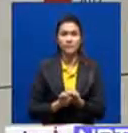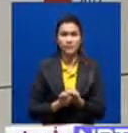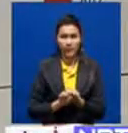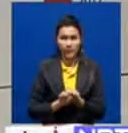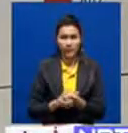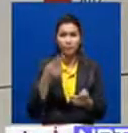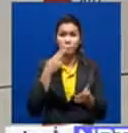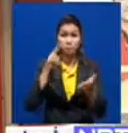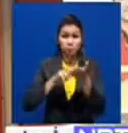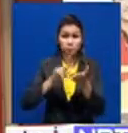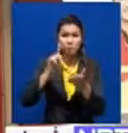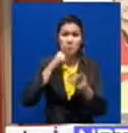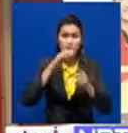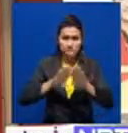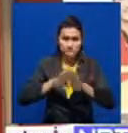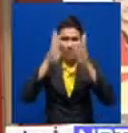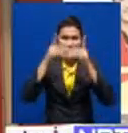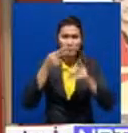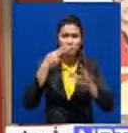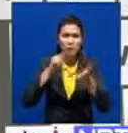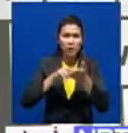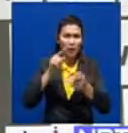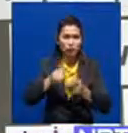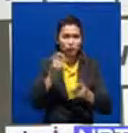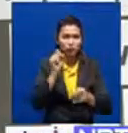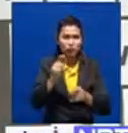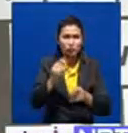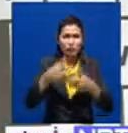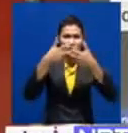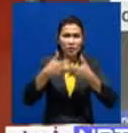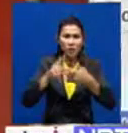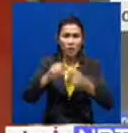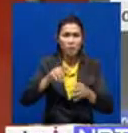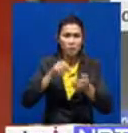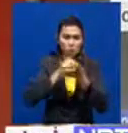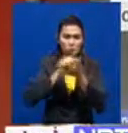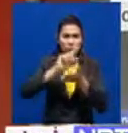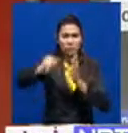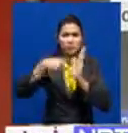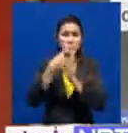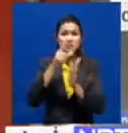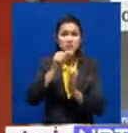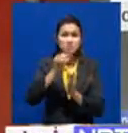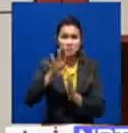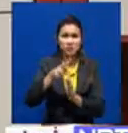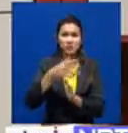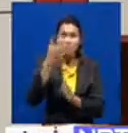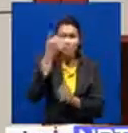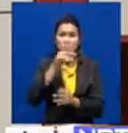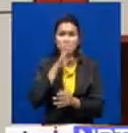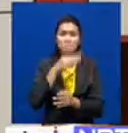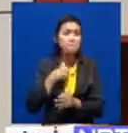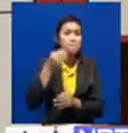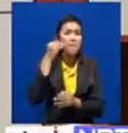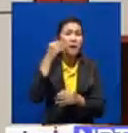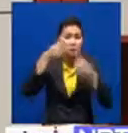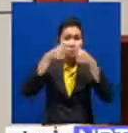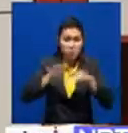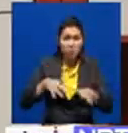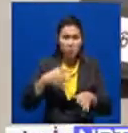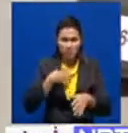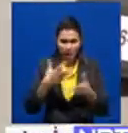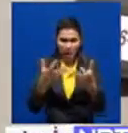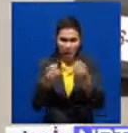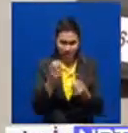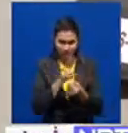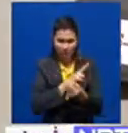ไปรษณีย์ไทยเปิดตู้นำจ่ายไปรษณีย์อัตโนมัติบริการ24ชั่วโมงตอบโจทย์ผู้รับในกรณีที่ไม่อยู่บ้านและต้องการรับสิ่ง